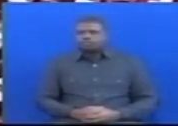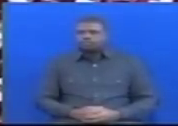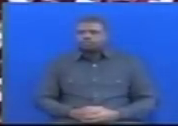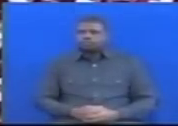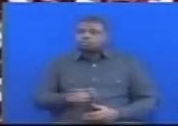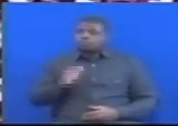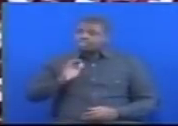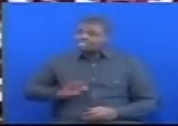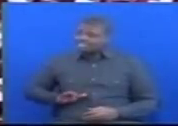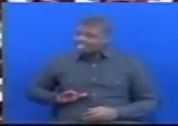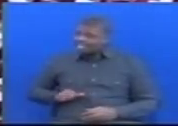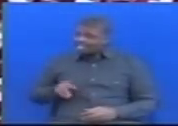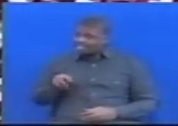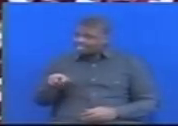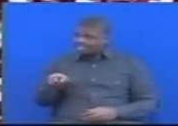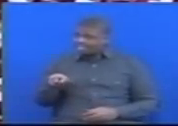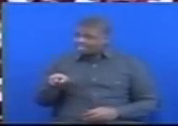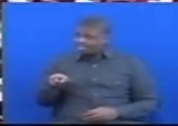Umeridhika?